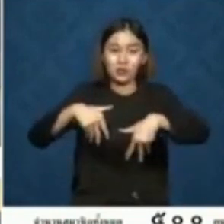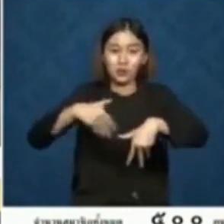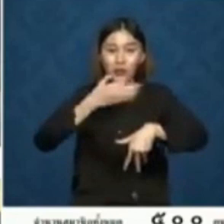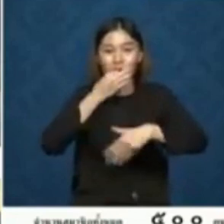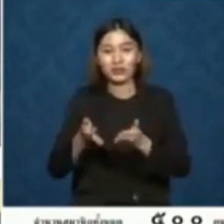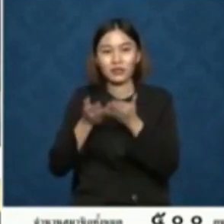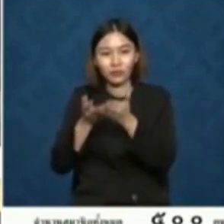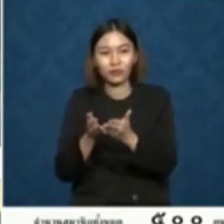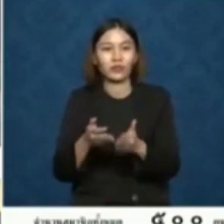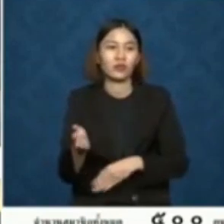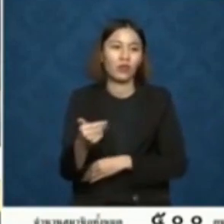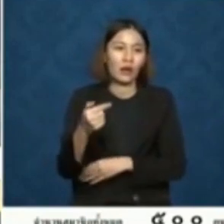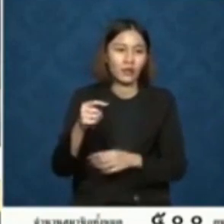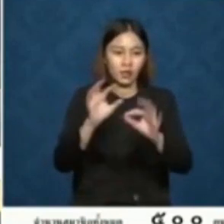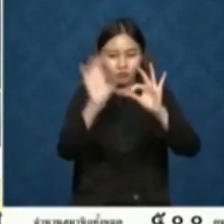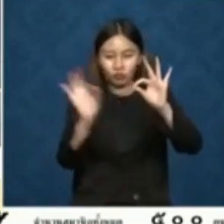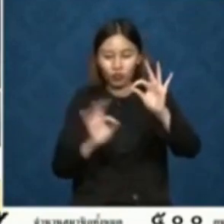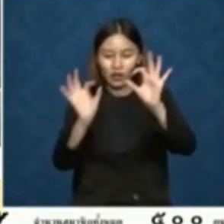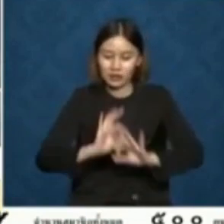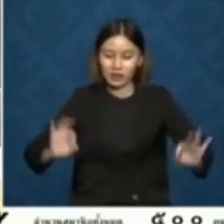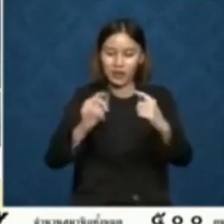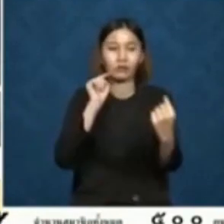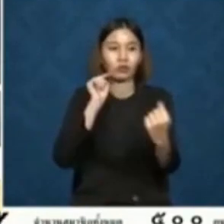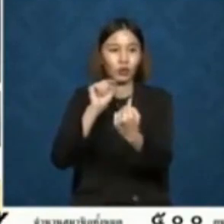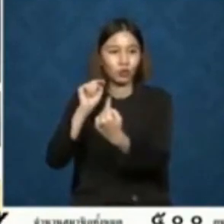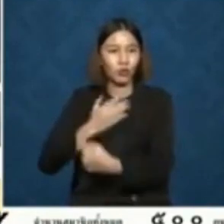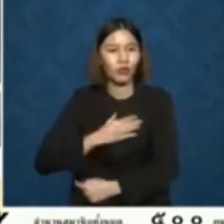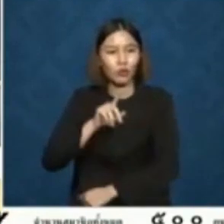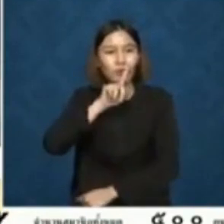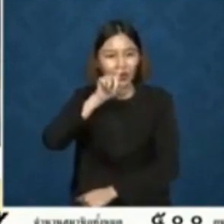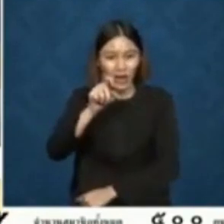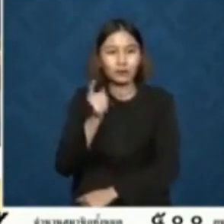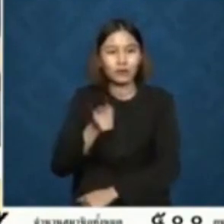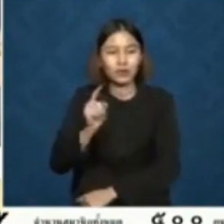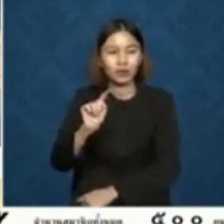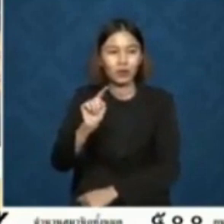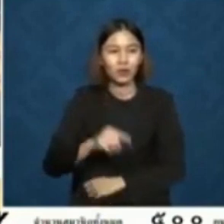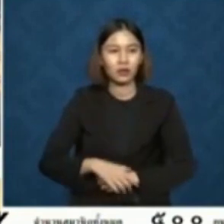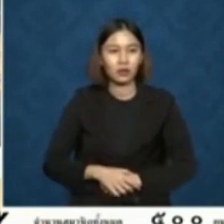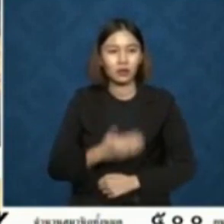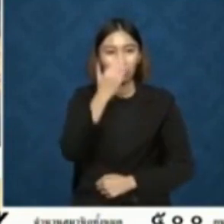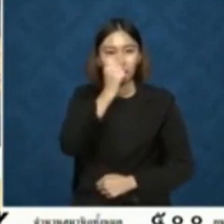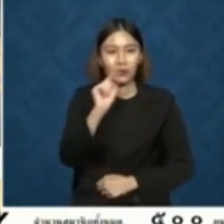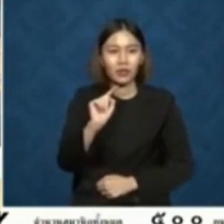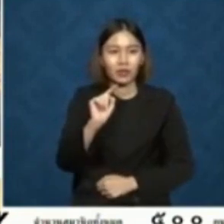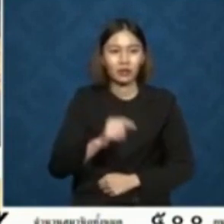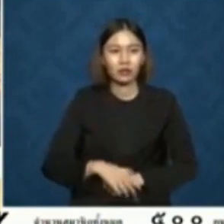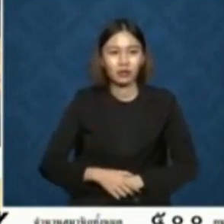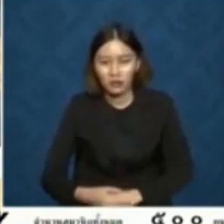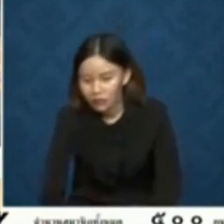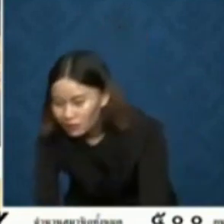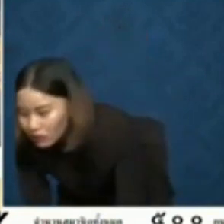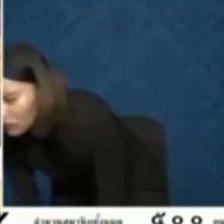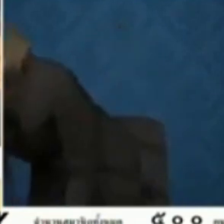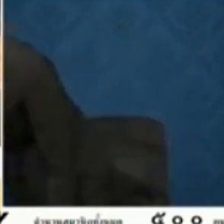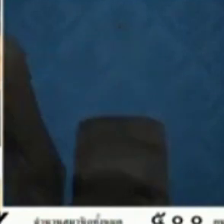งมีหลักการสำคัญตรงกันผมถามตรงๆครับว่าเกิดอะไรขึ้น